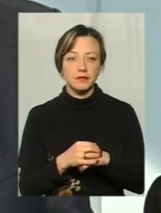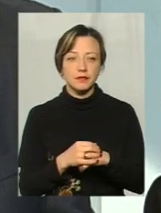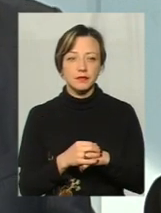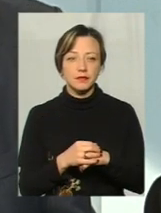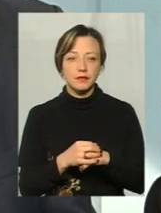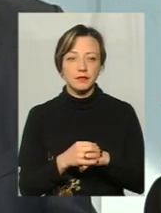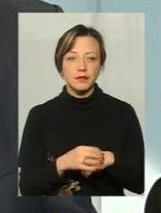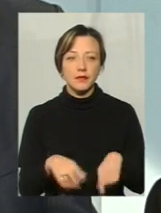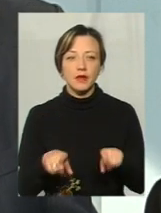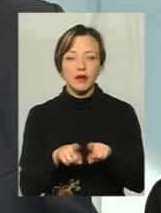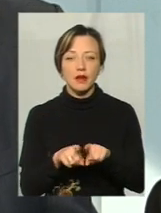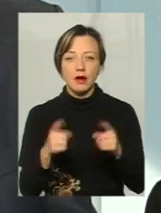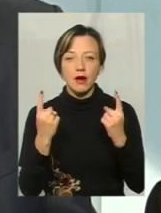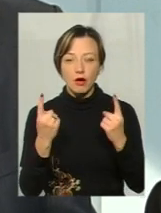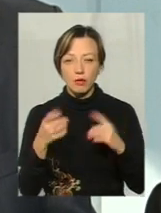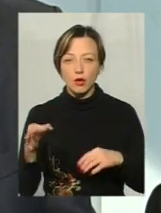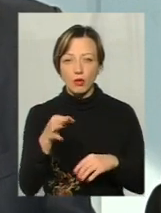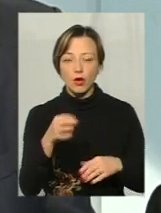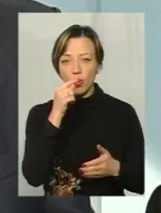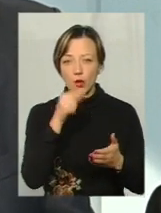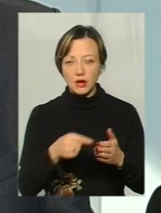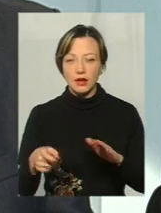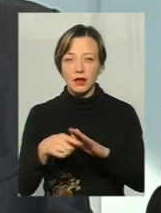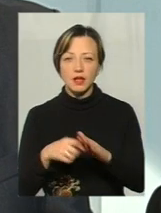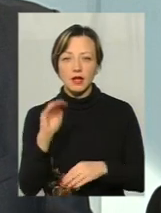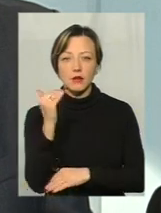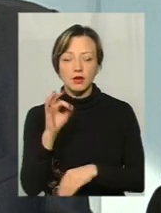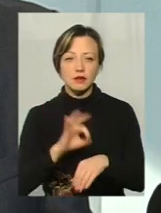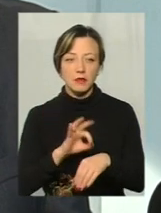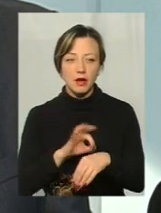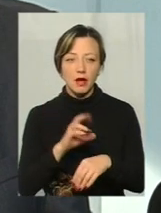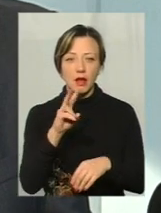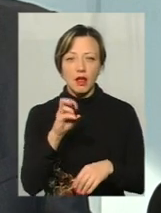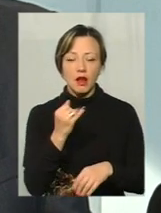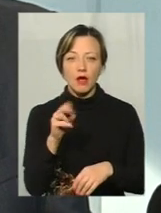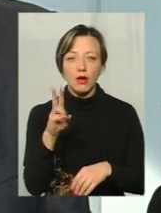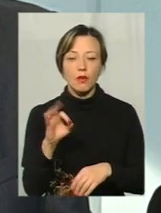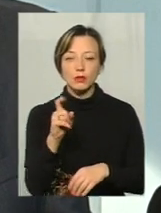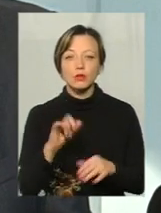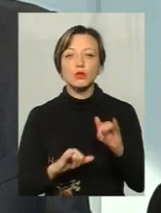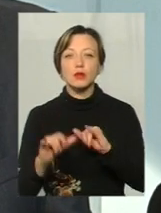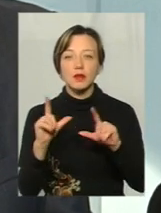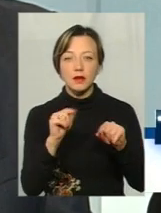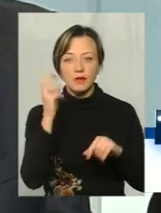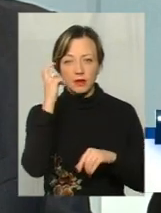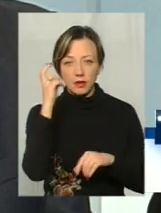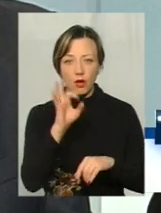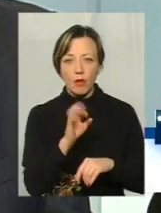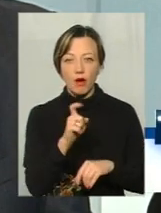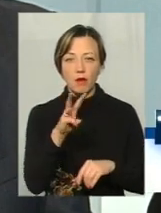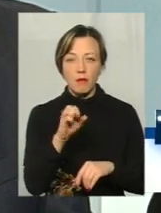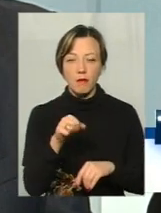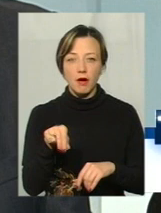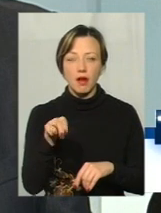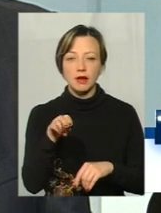И такие огромные области, как Луганская, Донецкая. Ну, ребенок заболел лейкозом, куда они поедут? Они едут все в Киев, в Ахмадет. И,